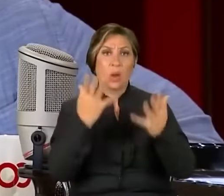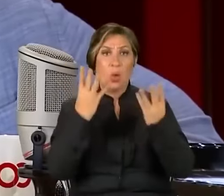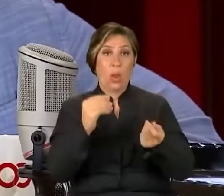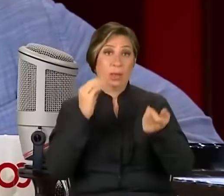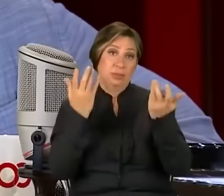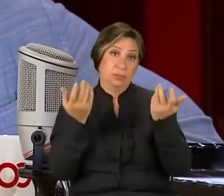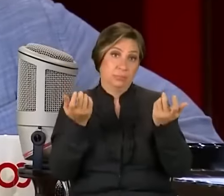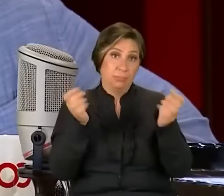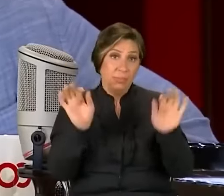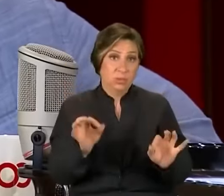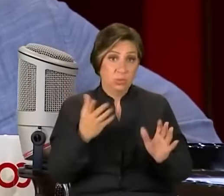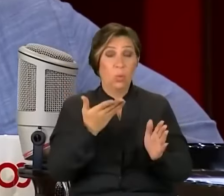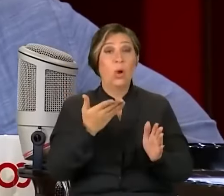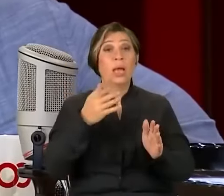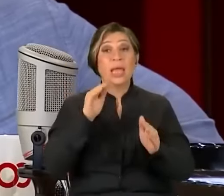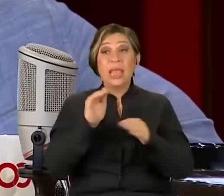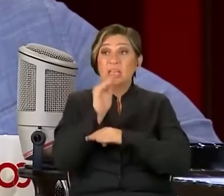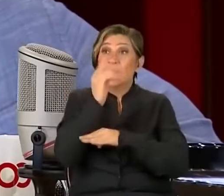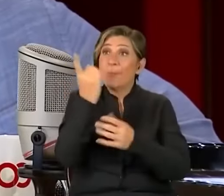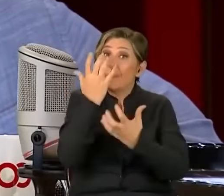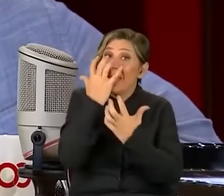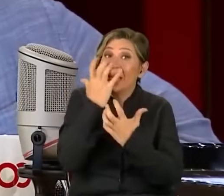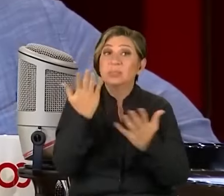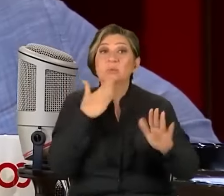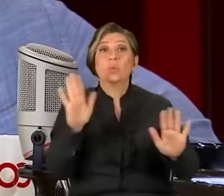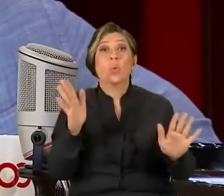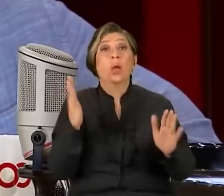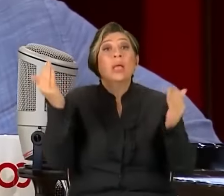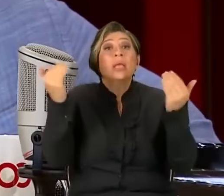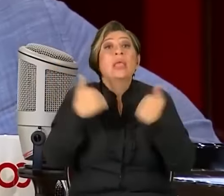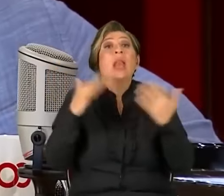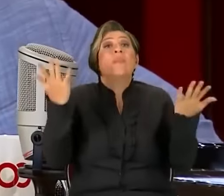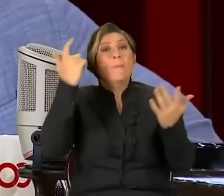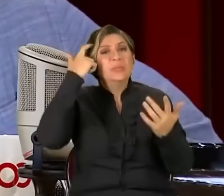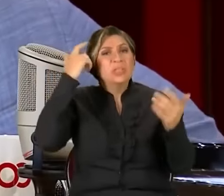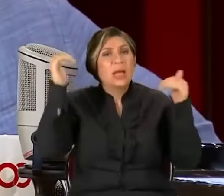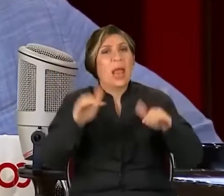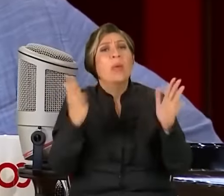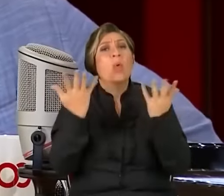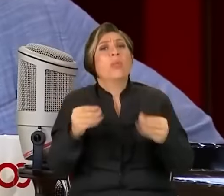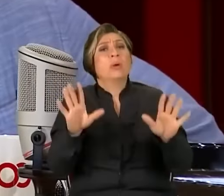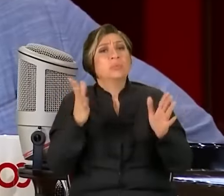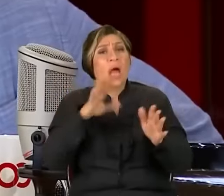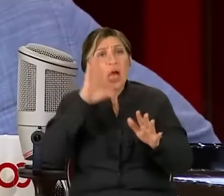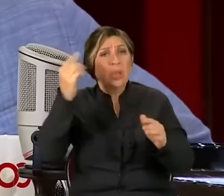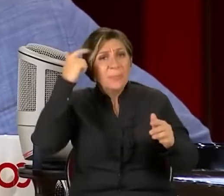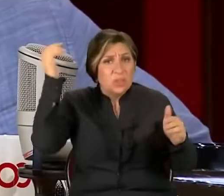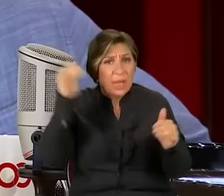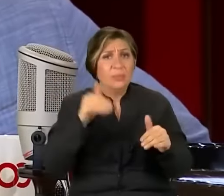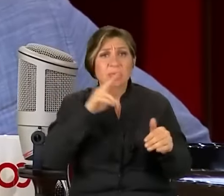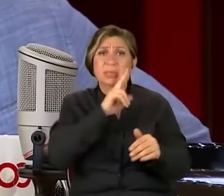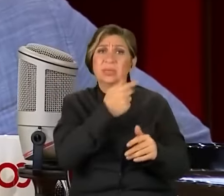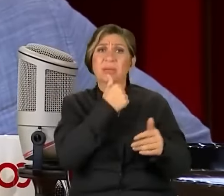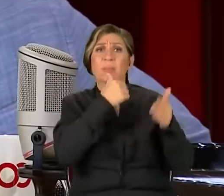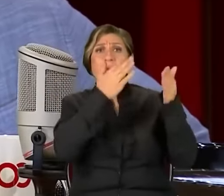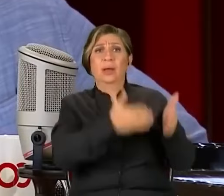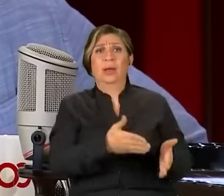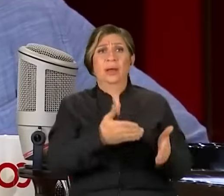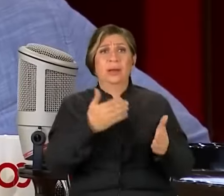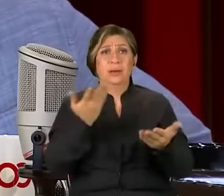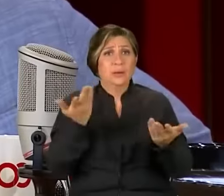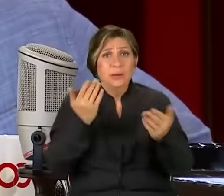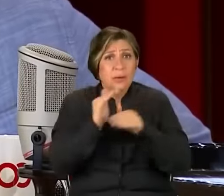döndü. Yaşamdan bir beklentisi yok artık. Gelmeyen kalmamış adamın başına yani. Hı, hı, yazık hı, günah herife yani. Hala yaşayıp